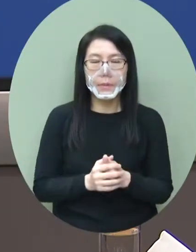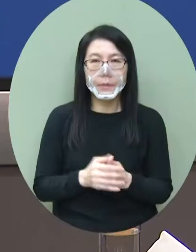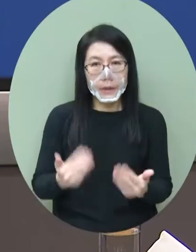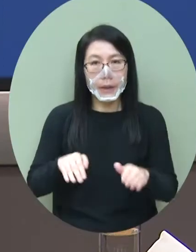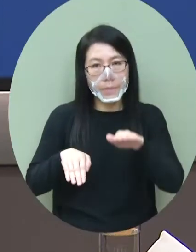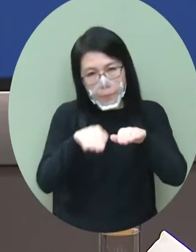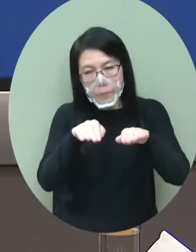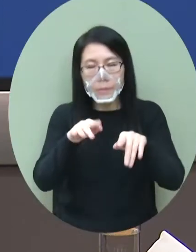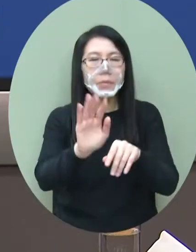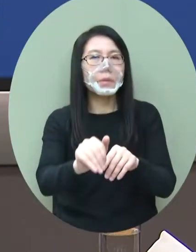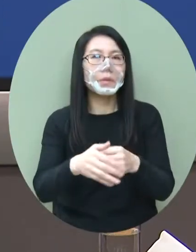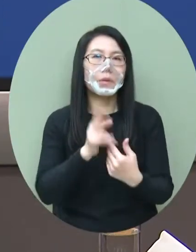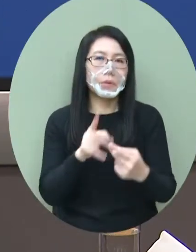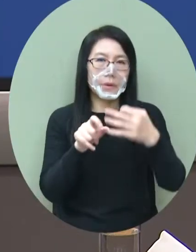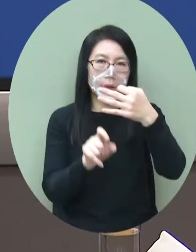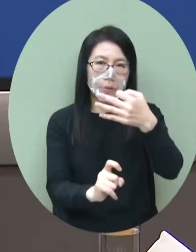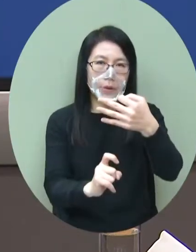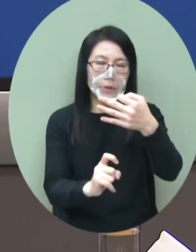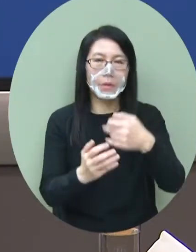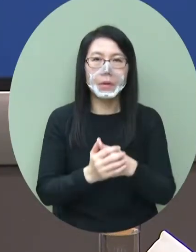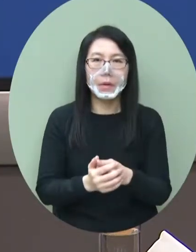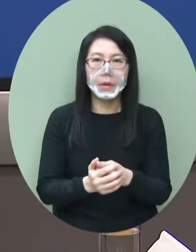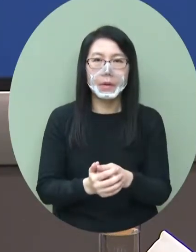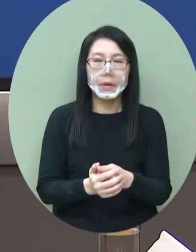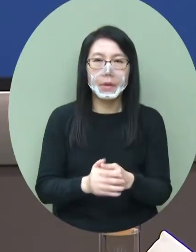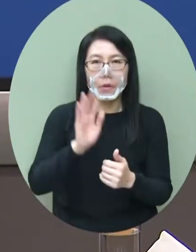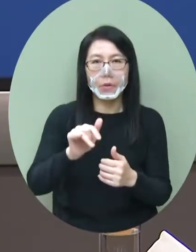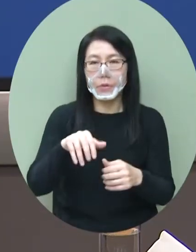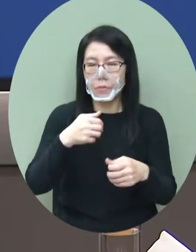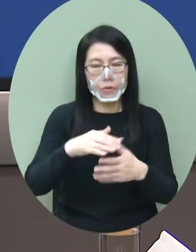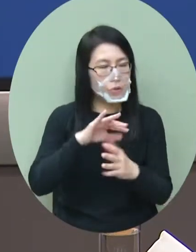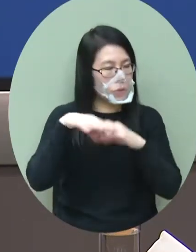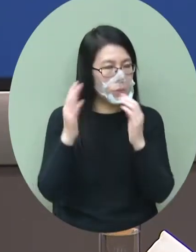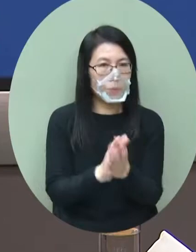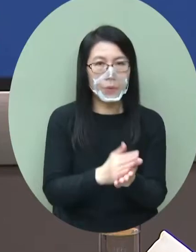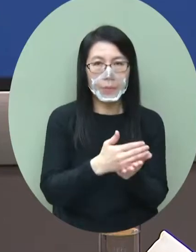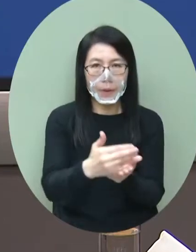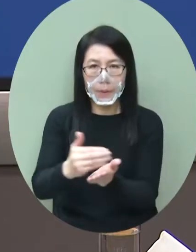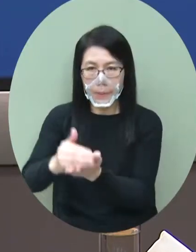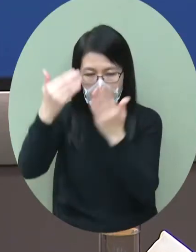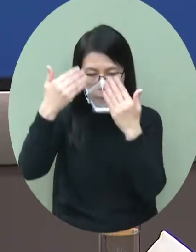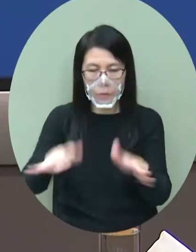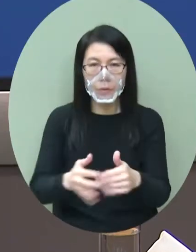现在已经追上来了，好像在3月9号当日就完全可以